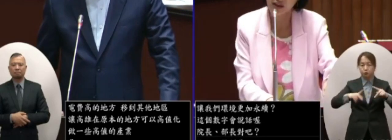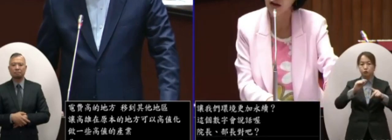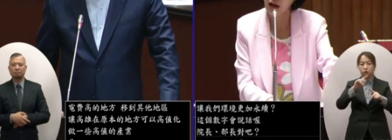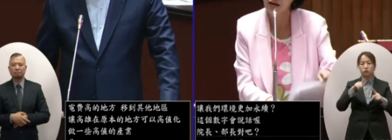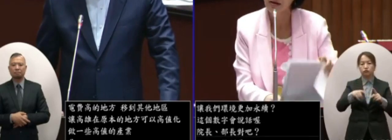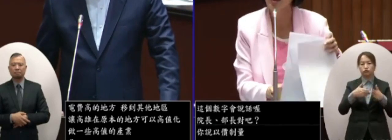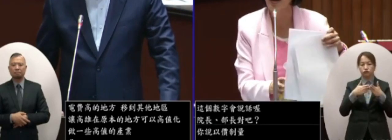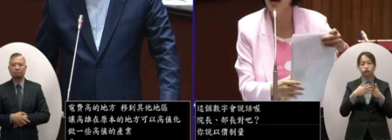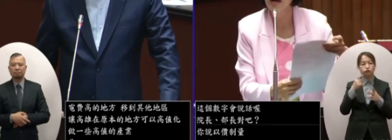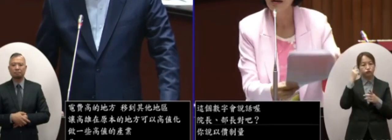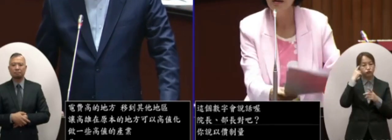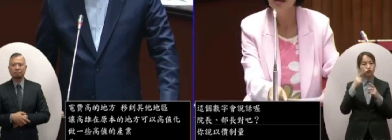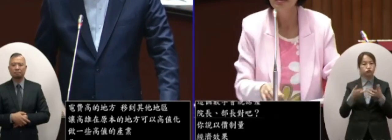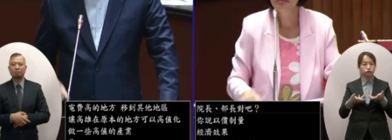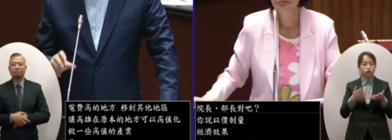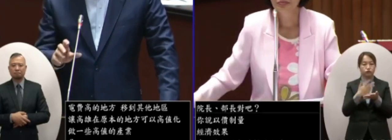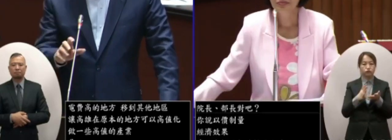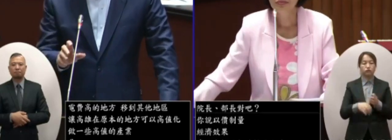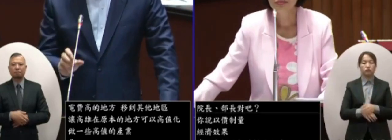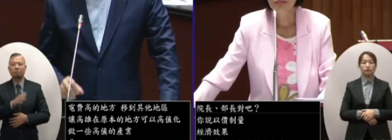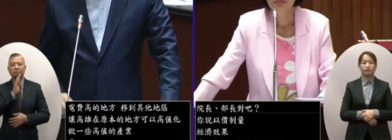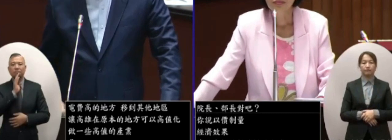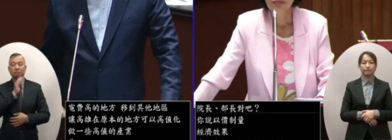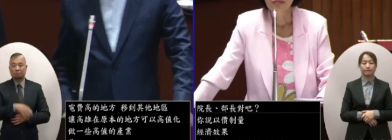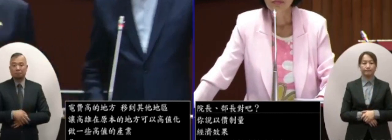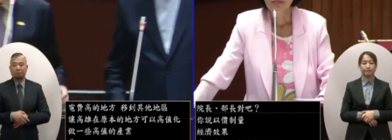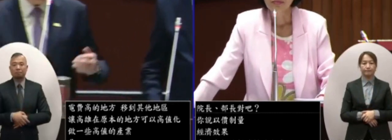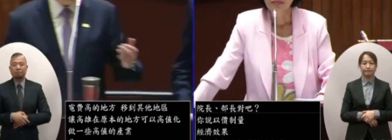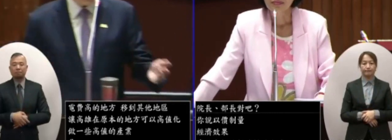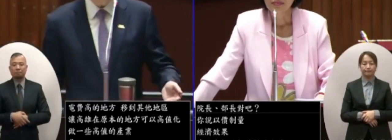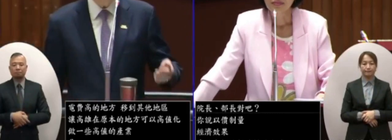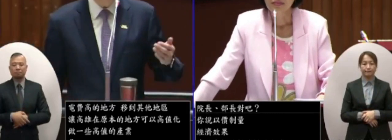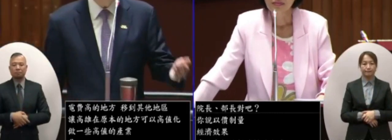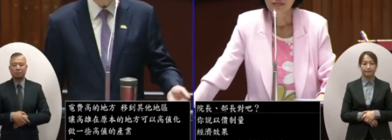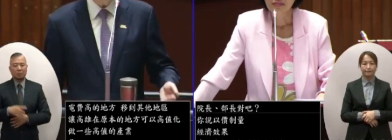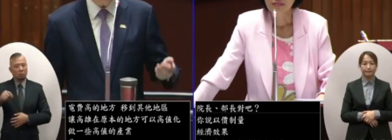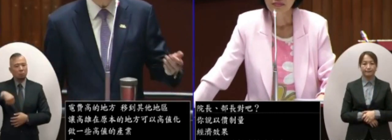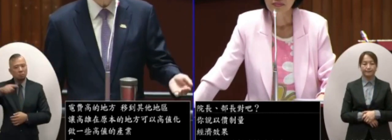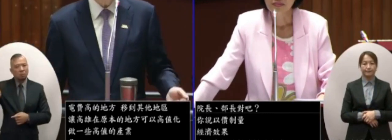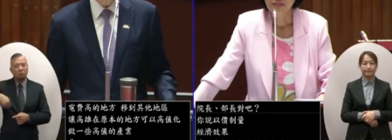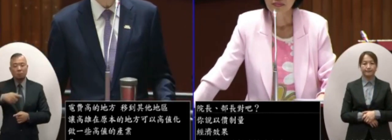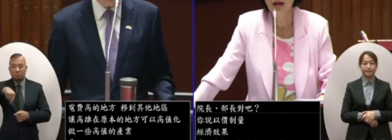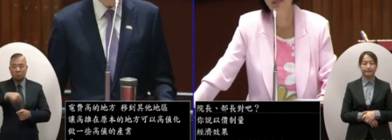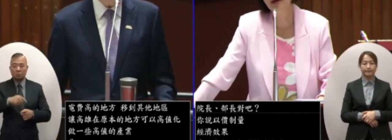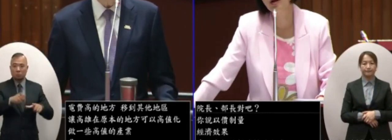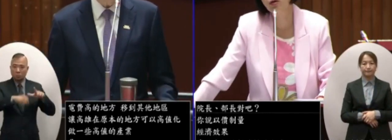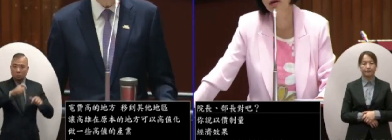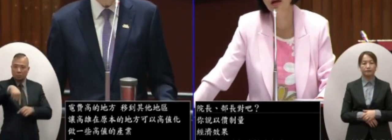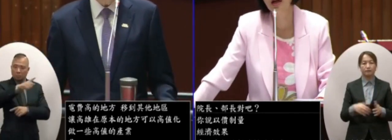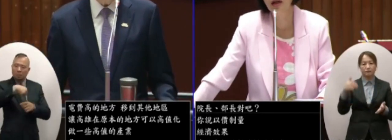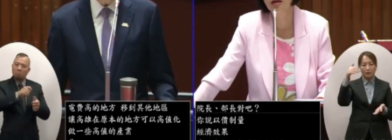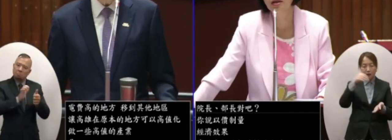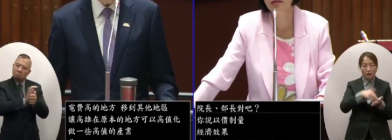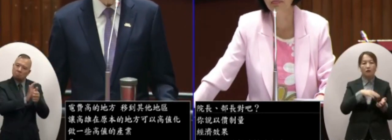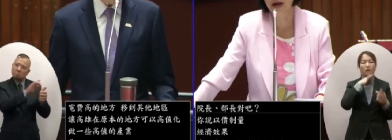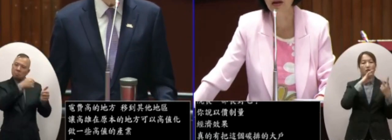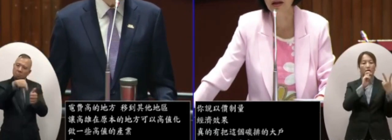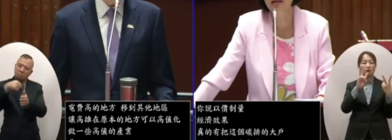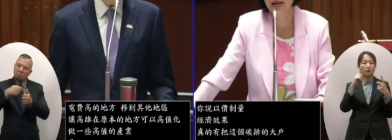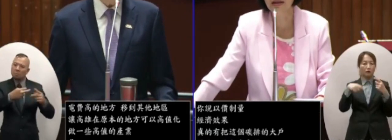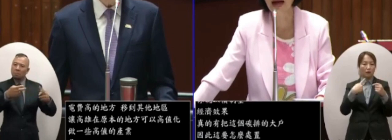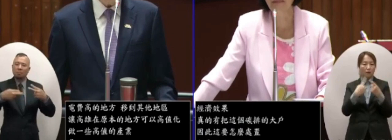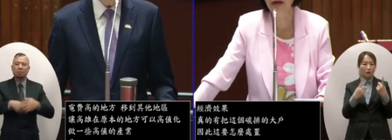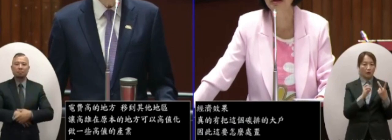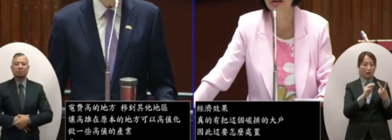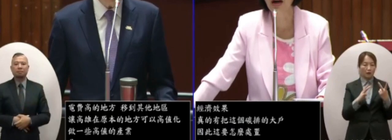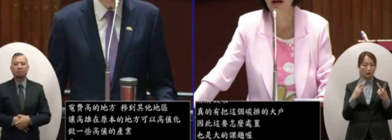不？ 所以这样我们更需要来协助辅导，要求他们能够自主。 你不要到时候到了2024比2023的碳排又更高。